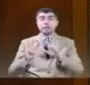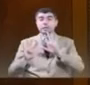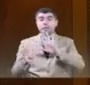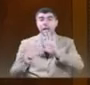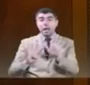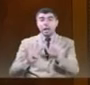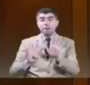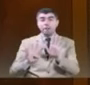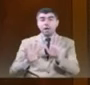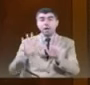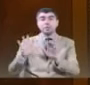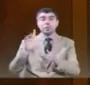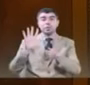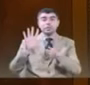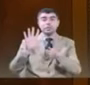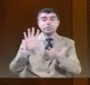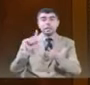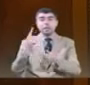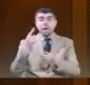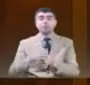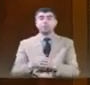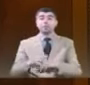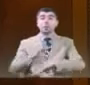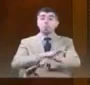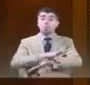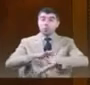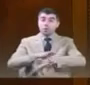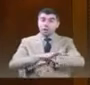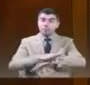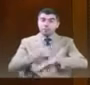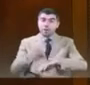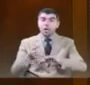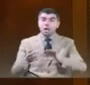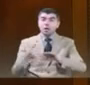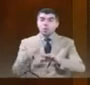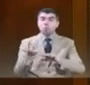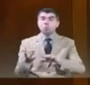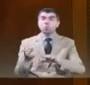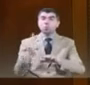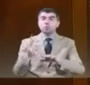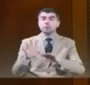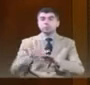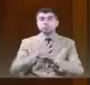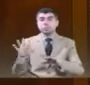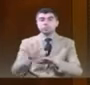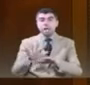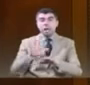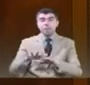من 10260 درهم. واحد الموظف اللي كيقبض دابا 25000 درهم الا خرج دابا غيخرج ب 21000